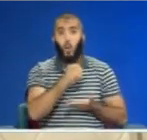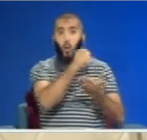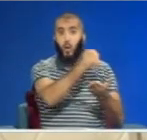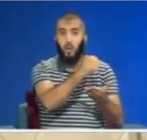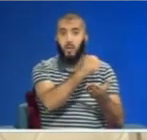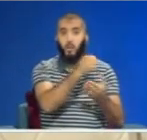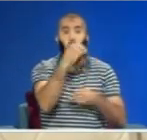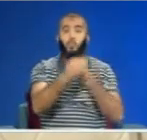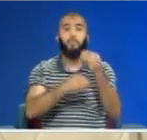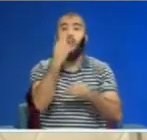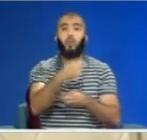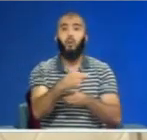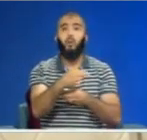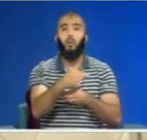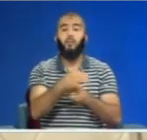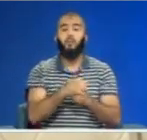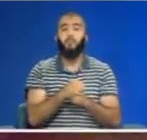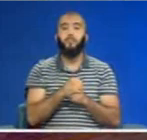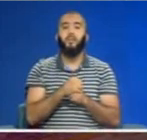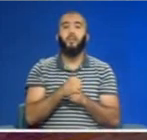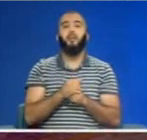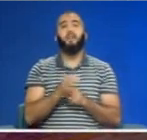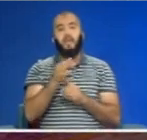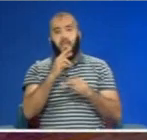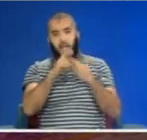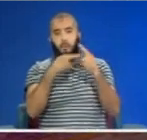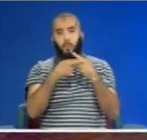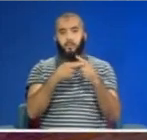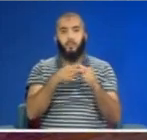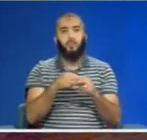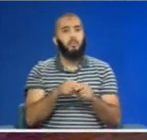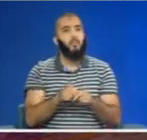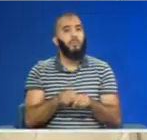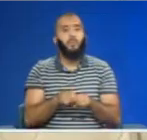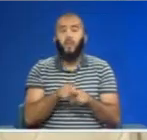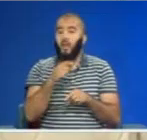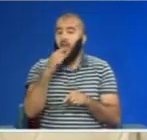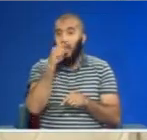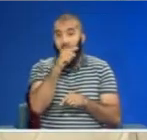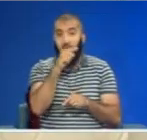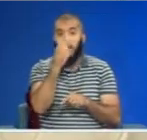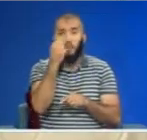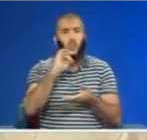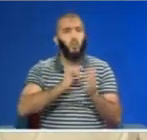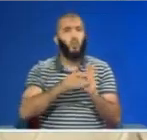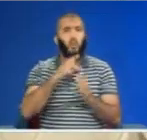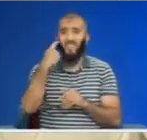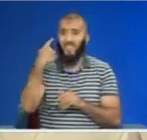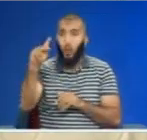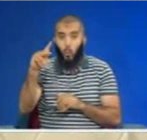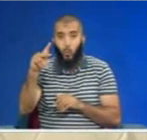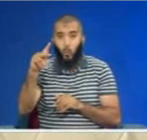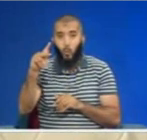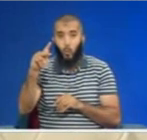لهذا الرجل سواء تركه في البيت أو في محل تجاري أو في بريد أو كذا، كل ما كان ملكا